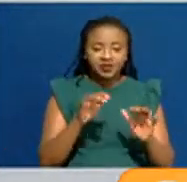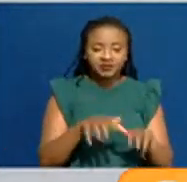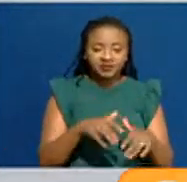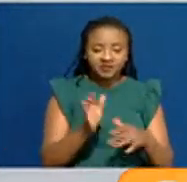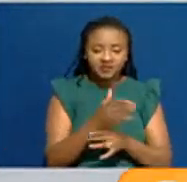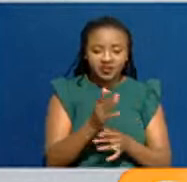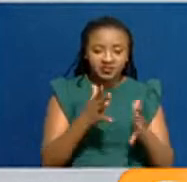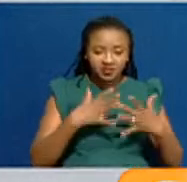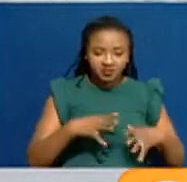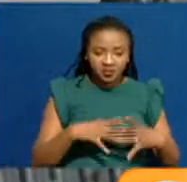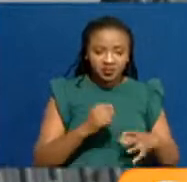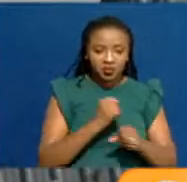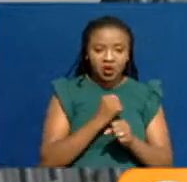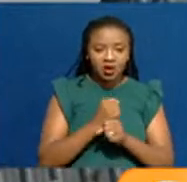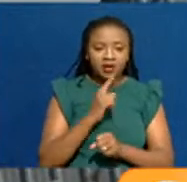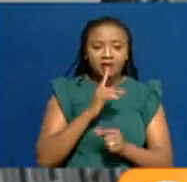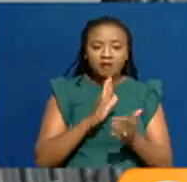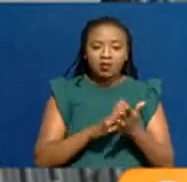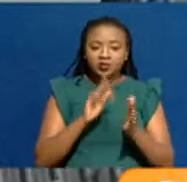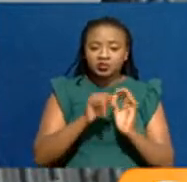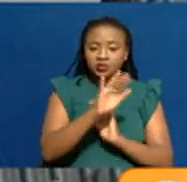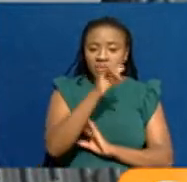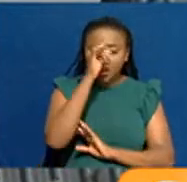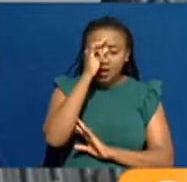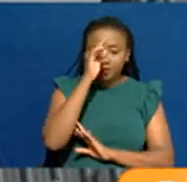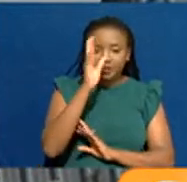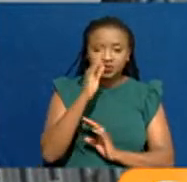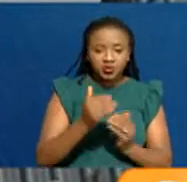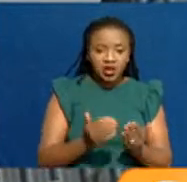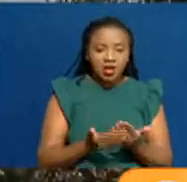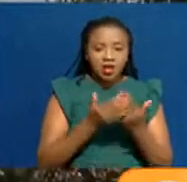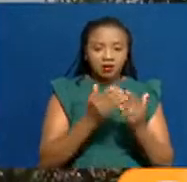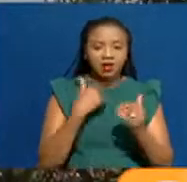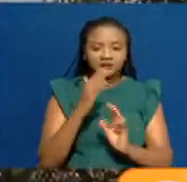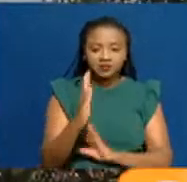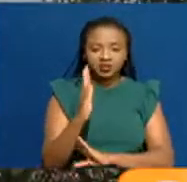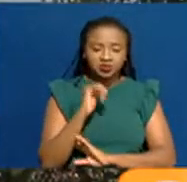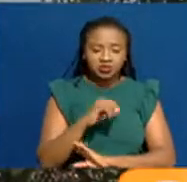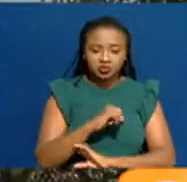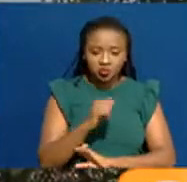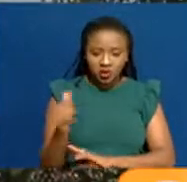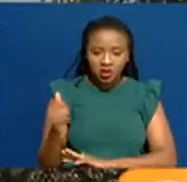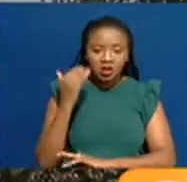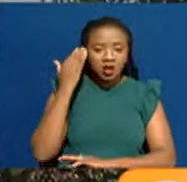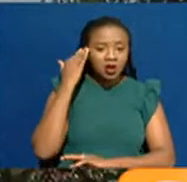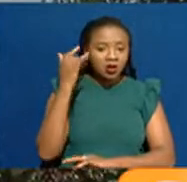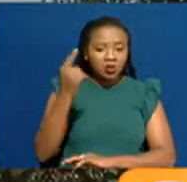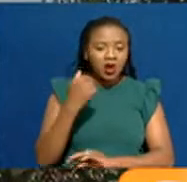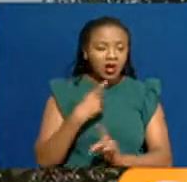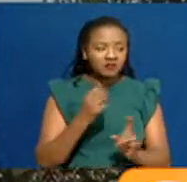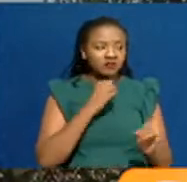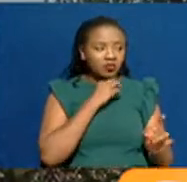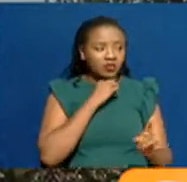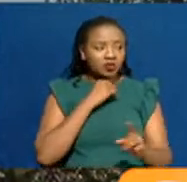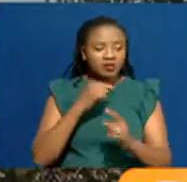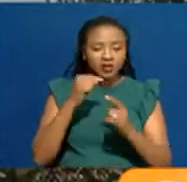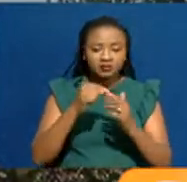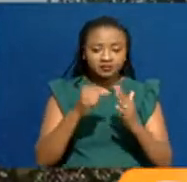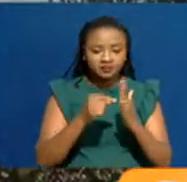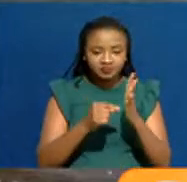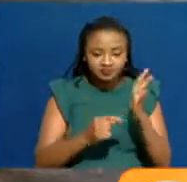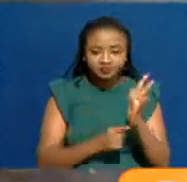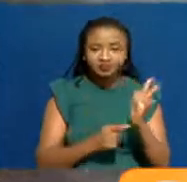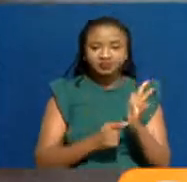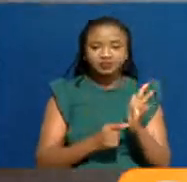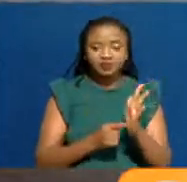kuwa serikali yake itahakikisha usalama wao ziwani. Hii ni kutokana na malalamishi ya mara kwa mara kutoka kwa wavuvi